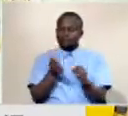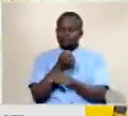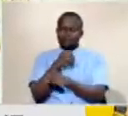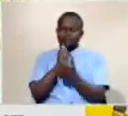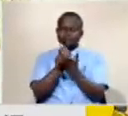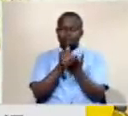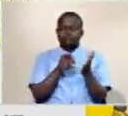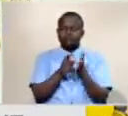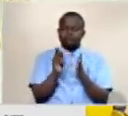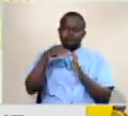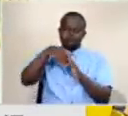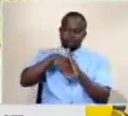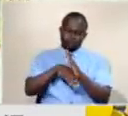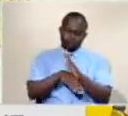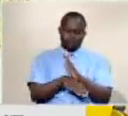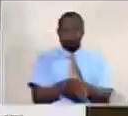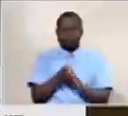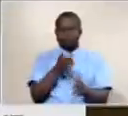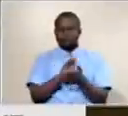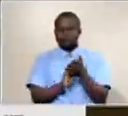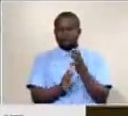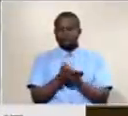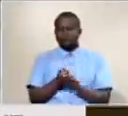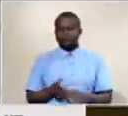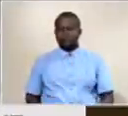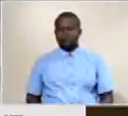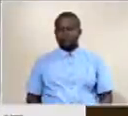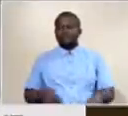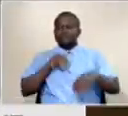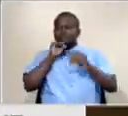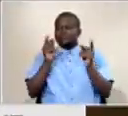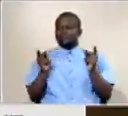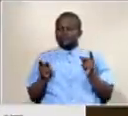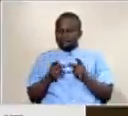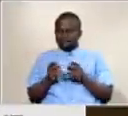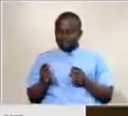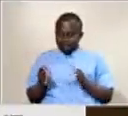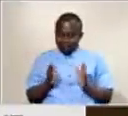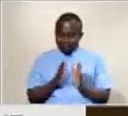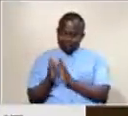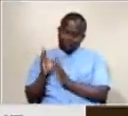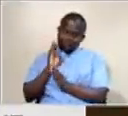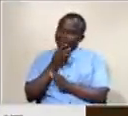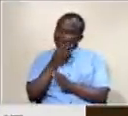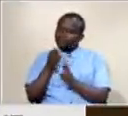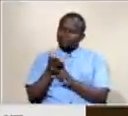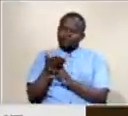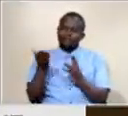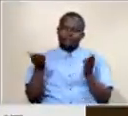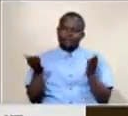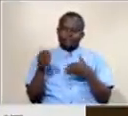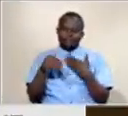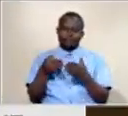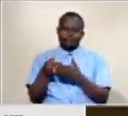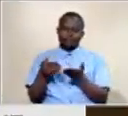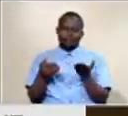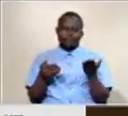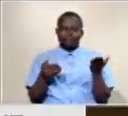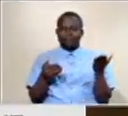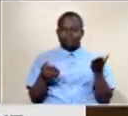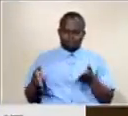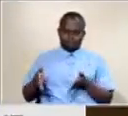atabashije kwishyurwa yabasuye inyuma bikabije cyane n'ahantu bigeze bateganya aho amazi anyura ahantu